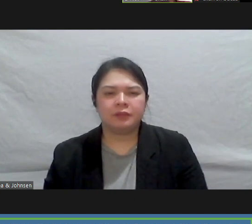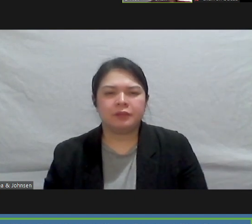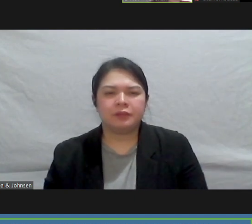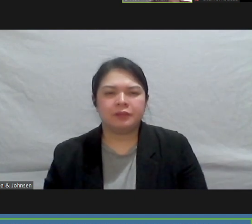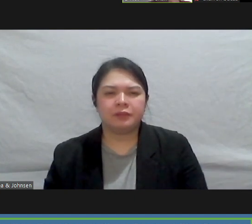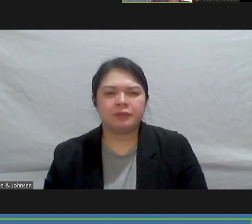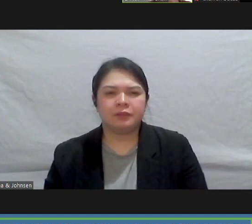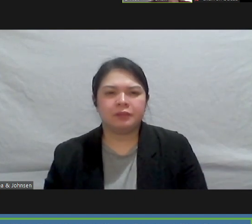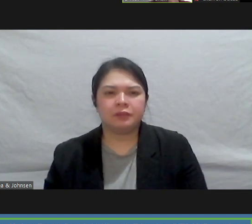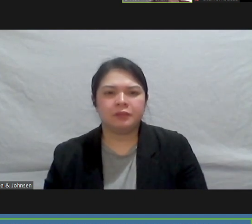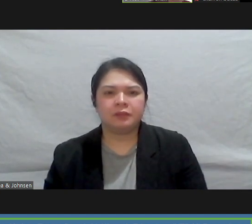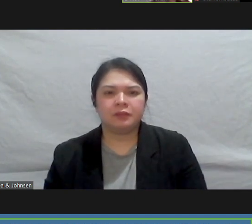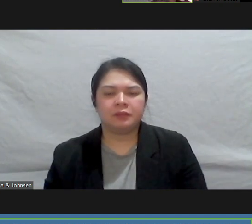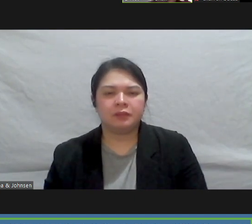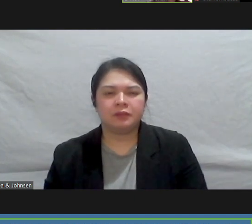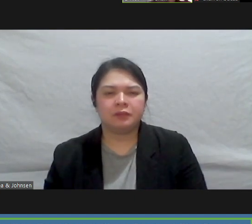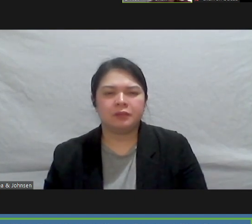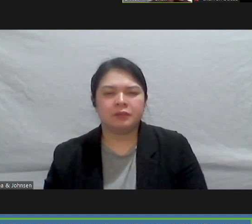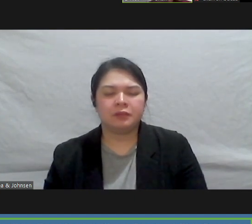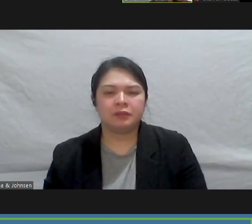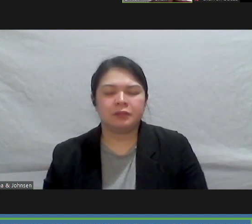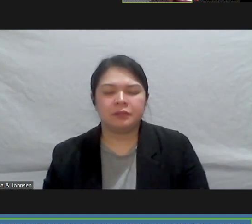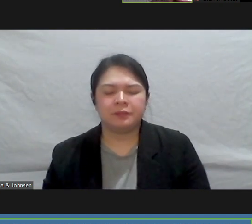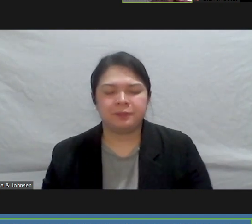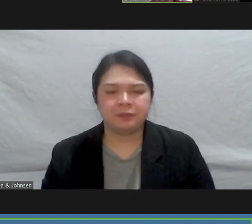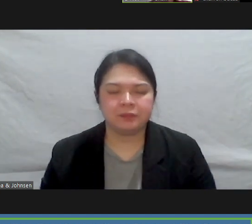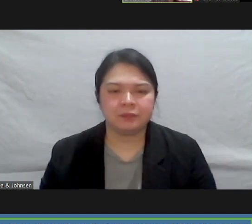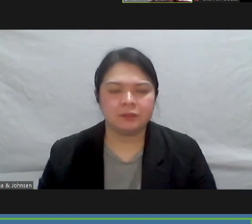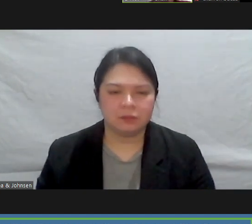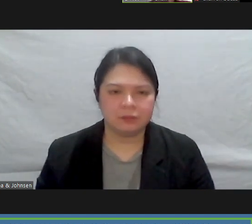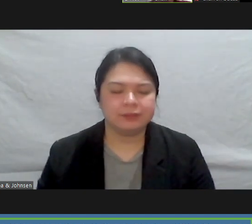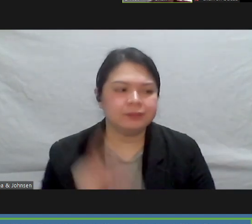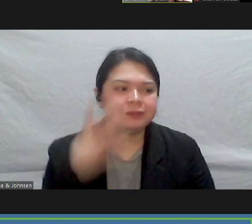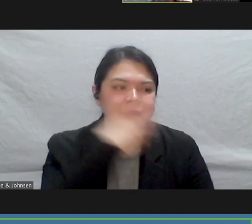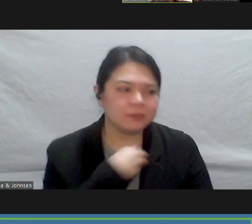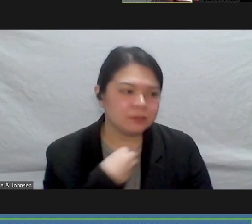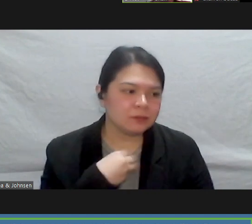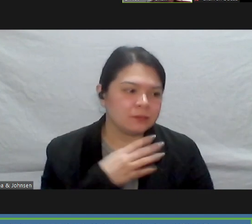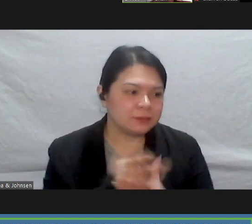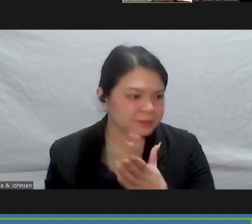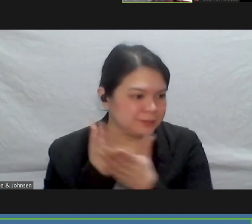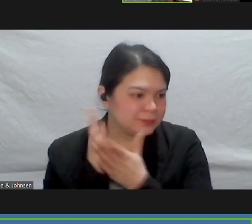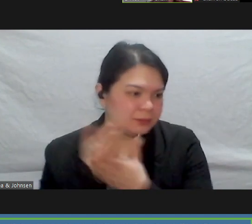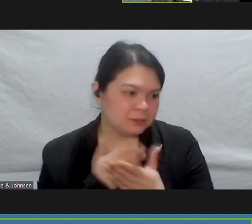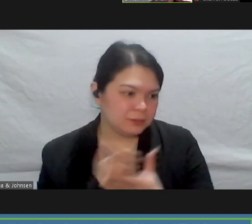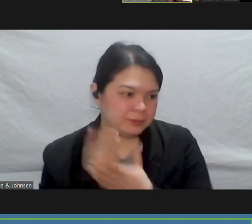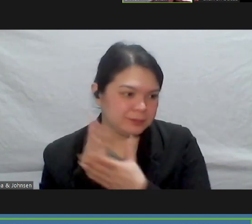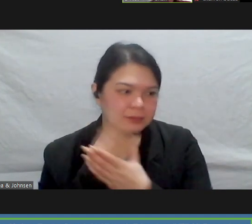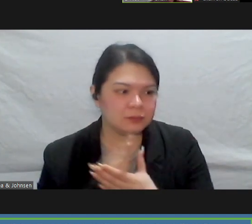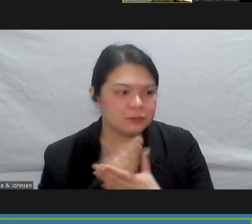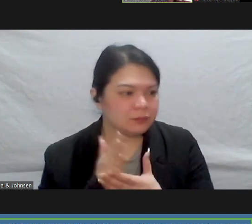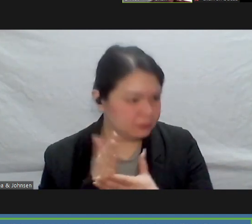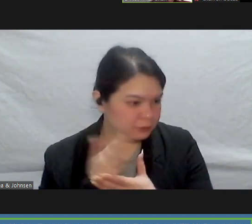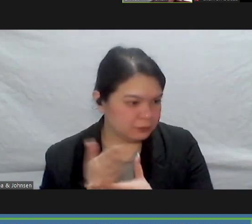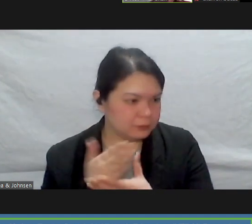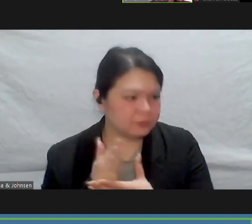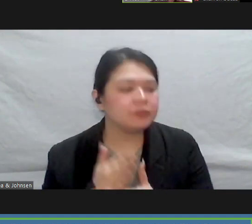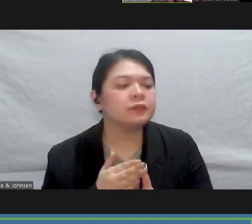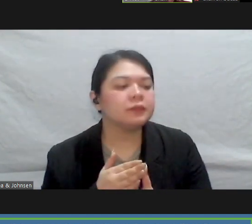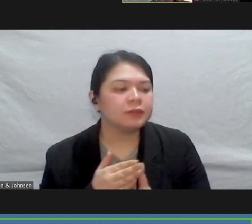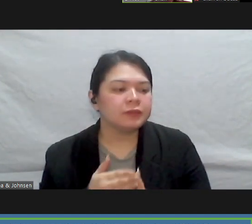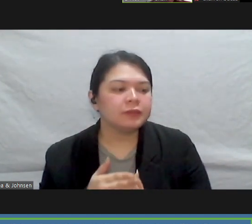Ito pong marami, no? Magaganda yung mga ibinahagi sa atin ni Ma'am Chet, no?